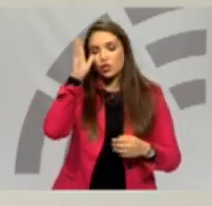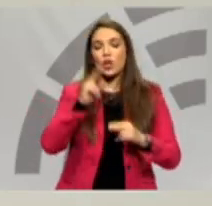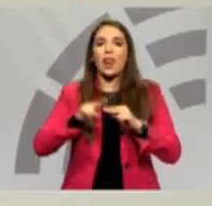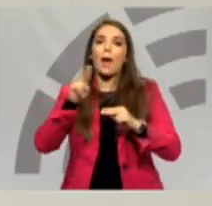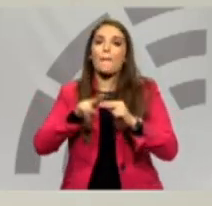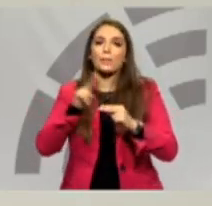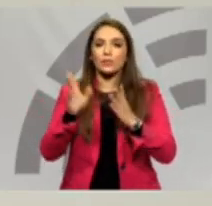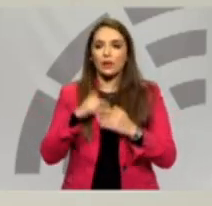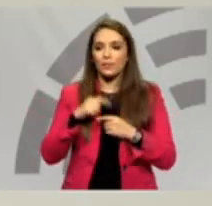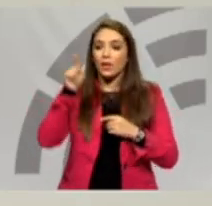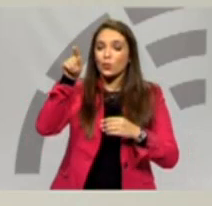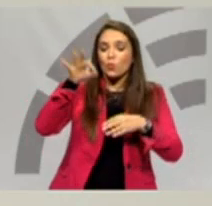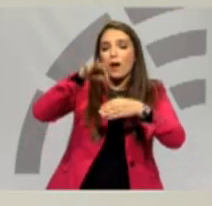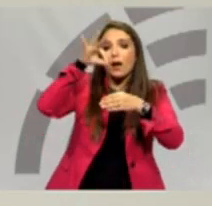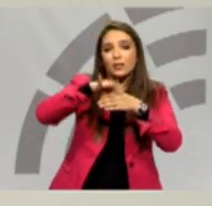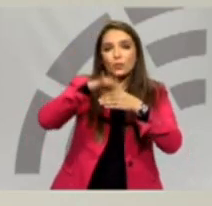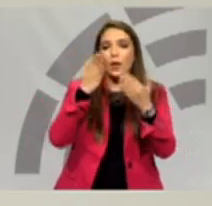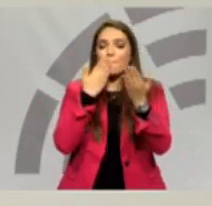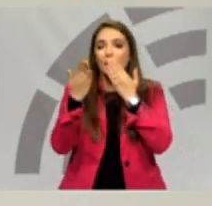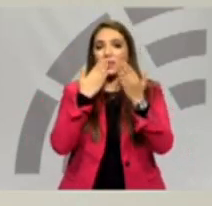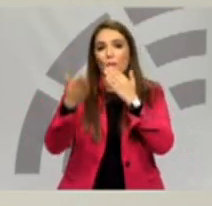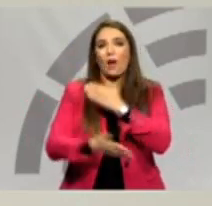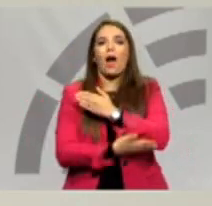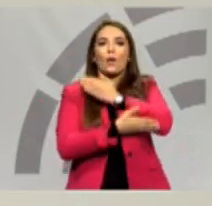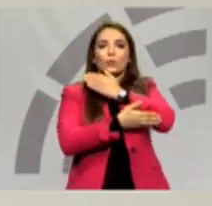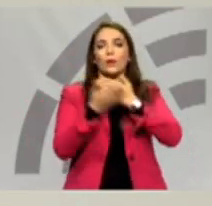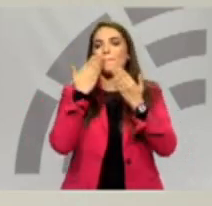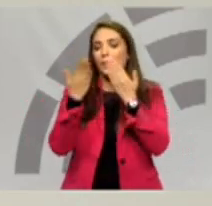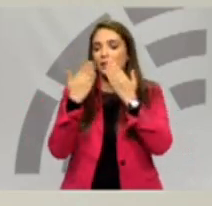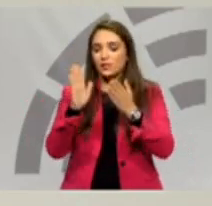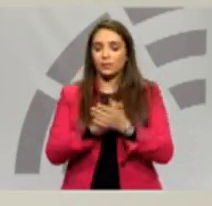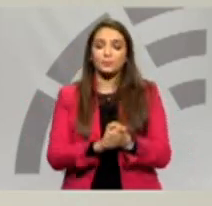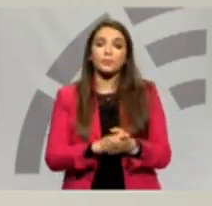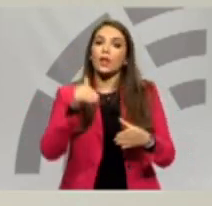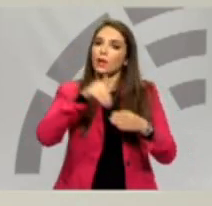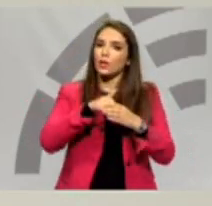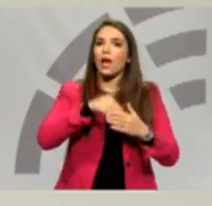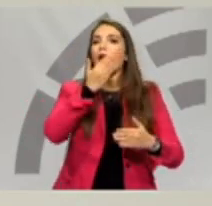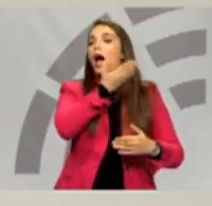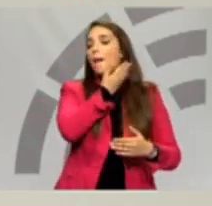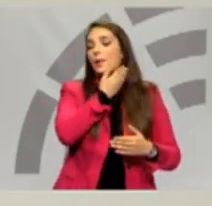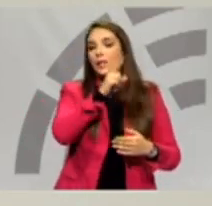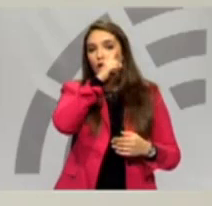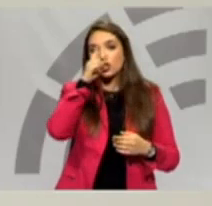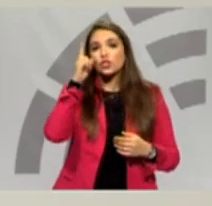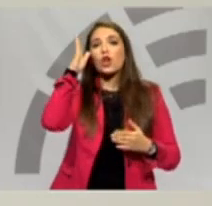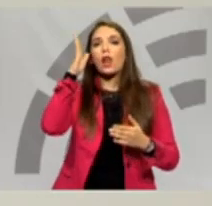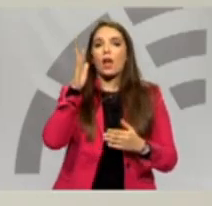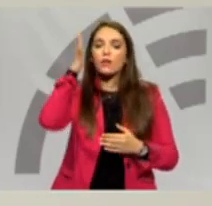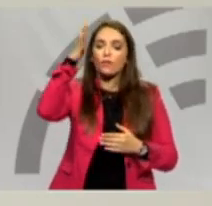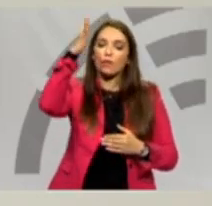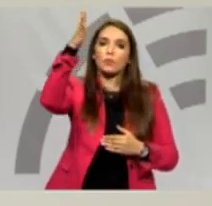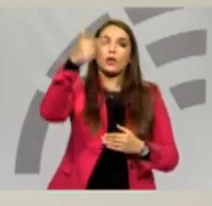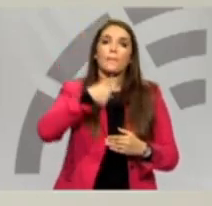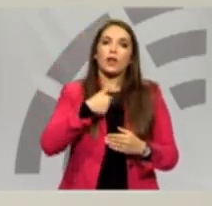اصواتكم شرفكم مسؤوليه نحب نشكركم على دعمكم لانه اصواتكم امانه نحب نوعدكم على